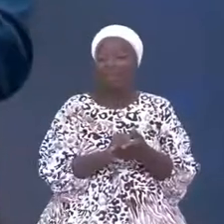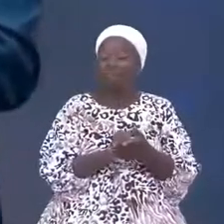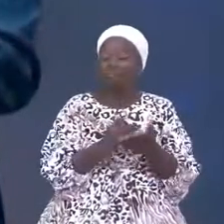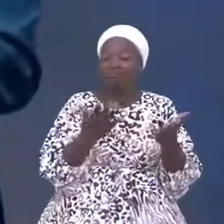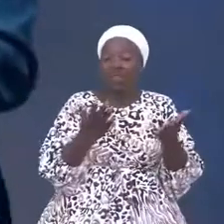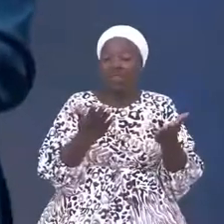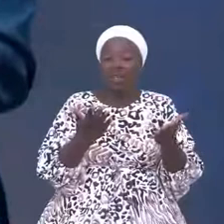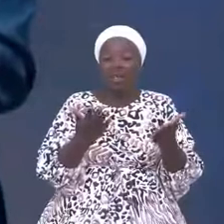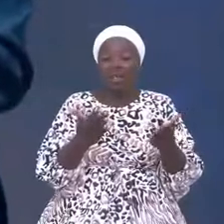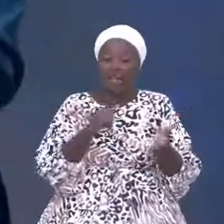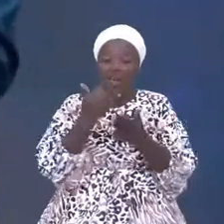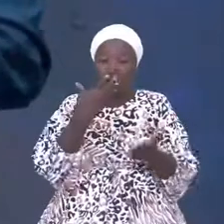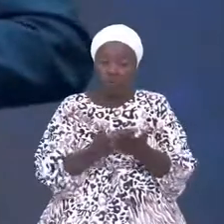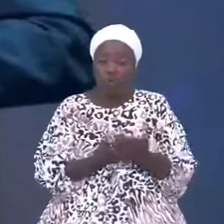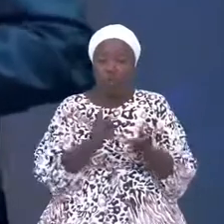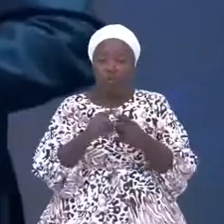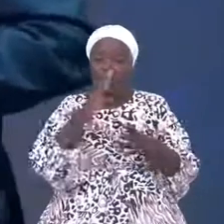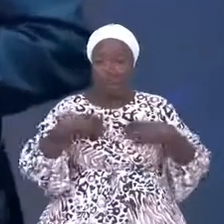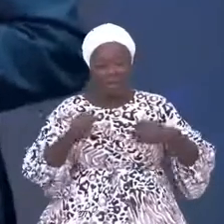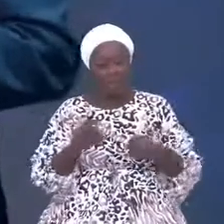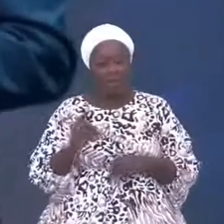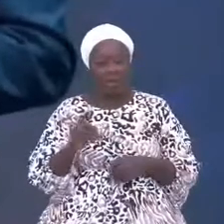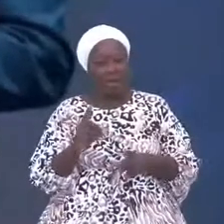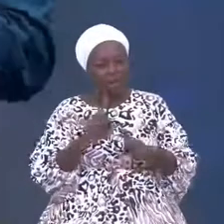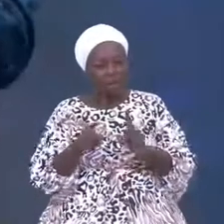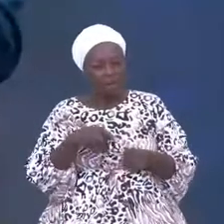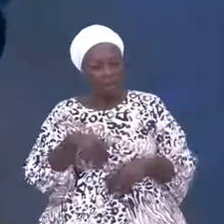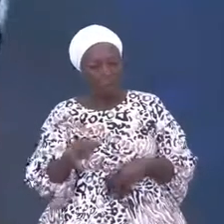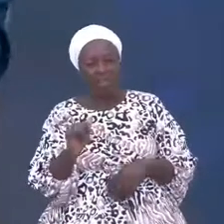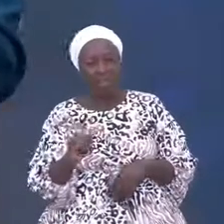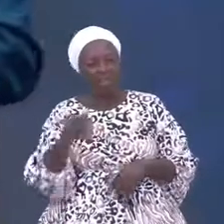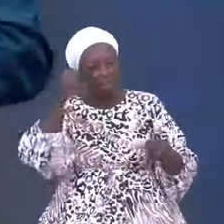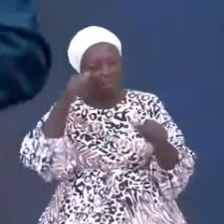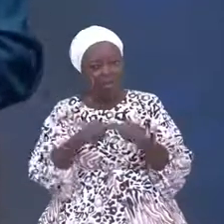par WhatsApp ou SMS, à ce numéro,